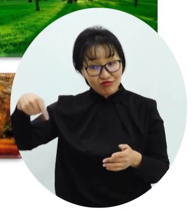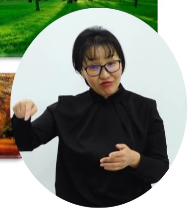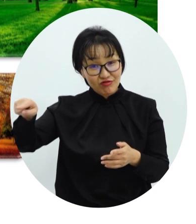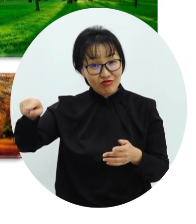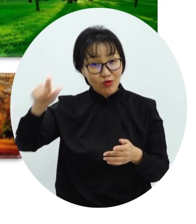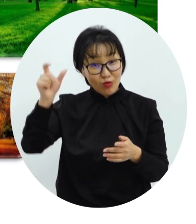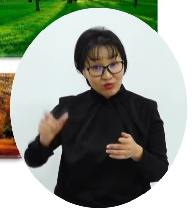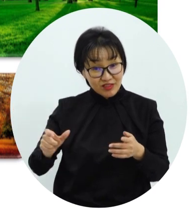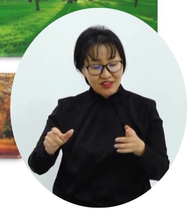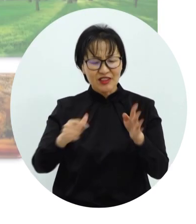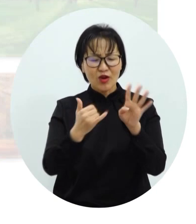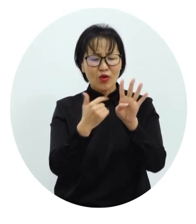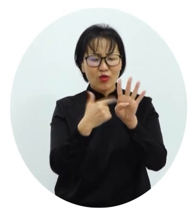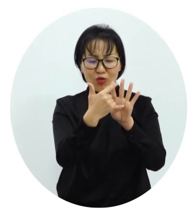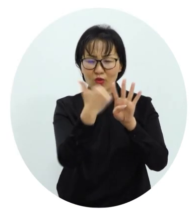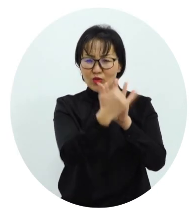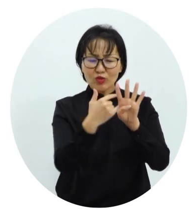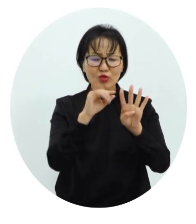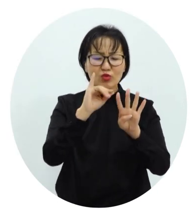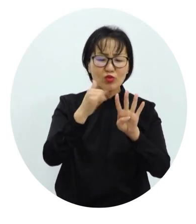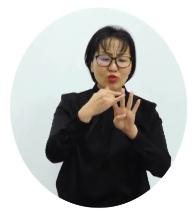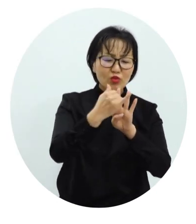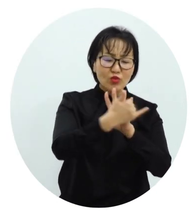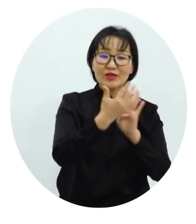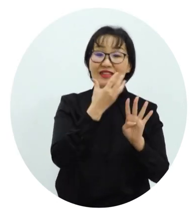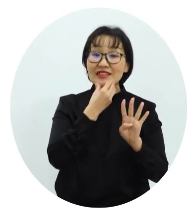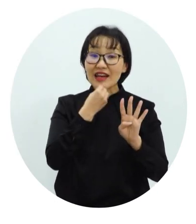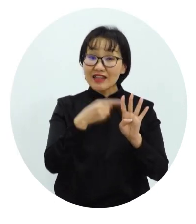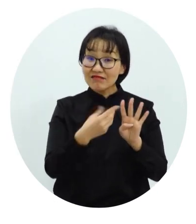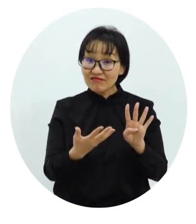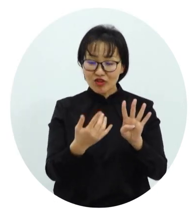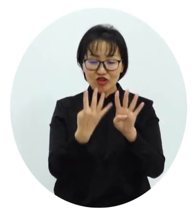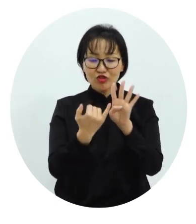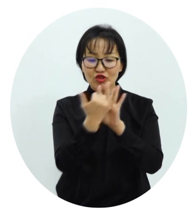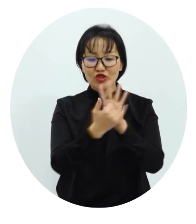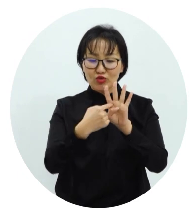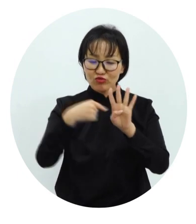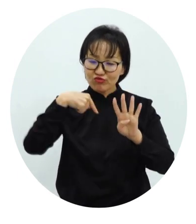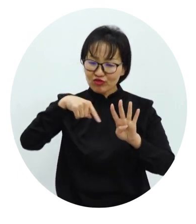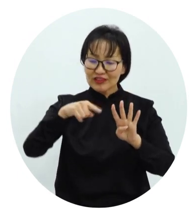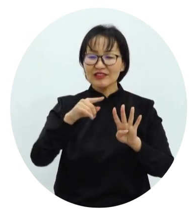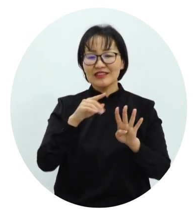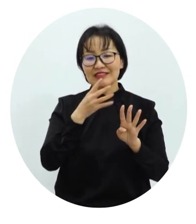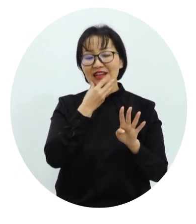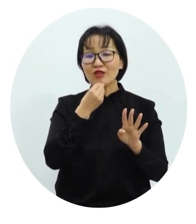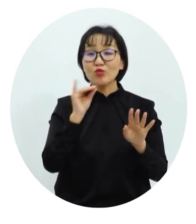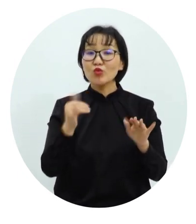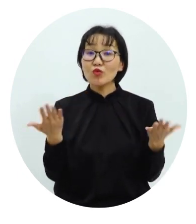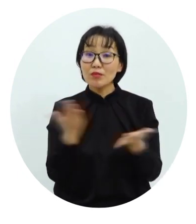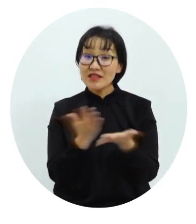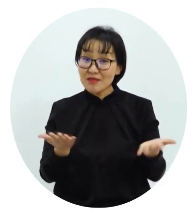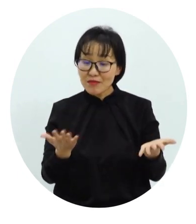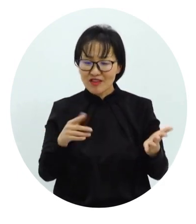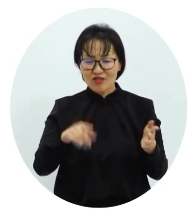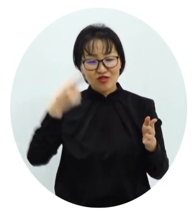одоо цөмөрөө ярилццгаая. Жилийн 4 үлрэлийн сайхан юм нь юу байсан бэ? Зохиолч яаж илэрхийлсэн бэ гэдгийг